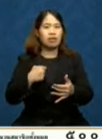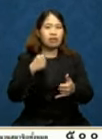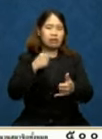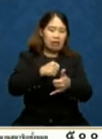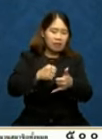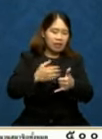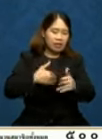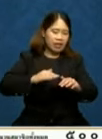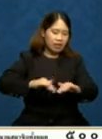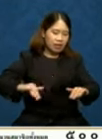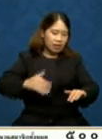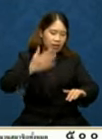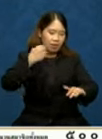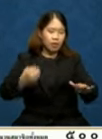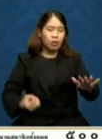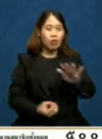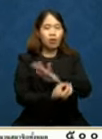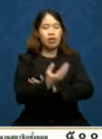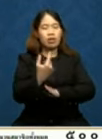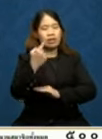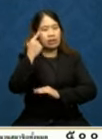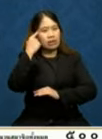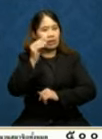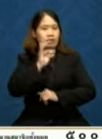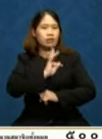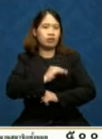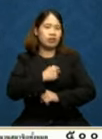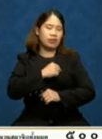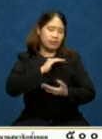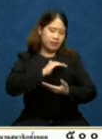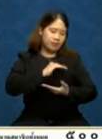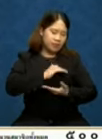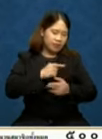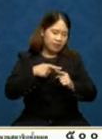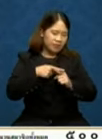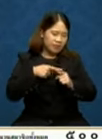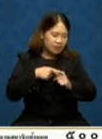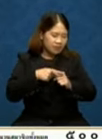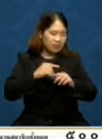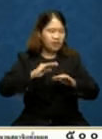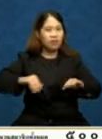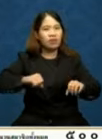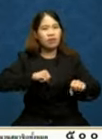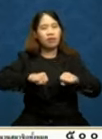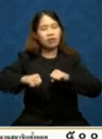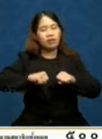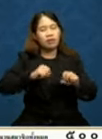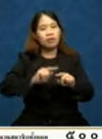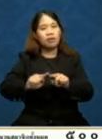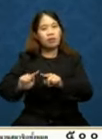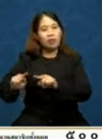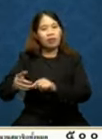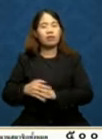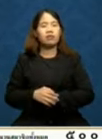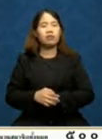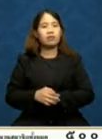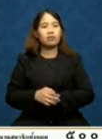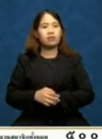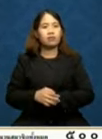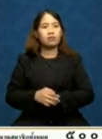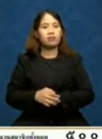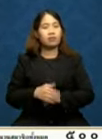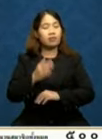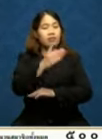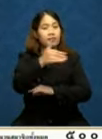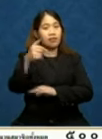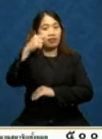วัยเด็กที่มีโอกาสจะนำพาความเจ็บปวดให้กับเยาวชนเด็กๆของเราในรุ่นนี้นะครับท่านประธานครับประเทศไ